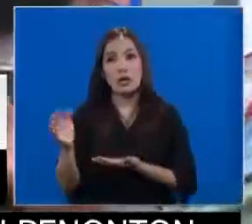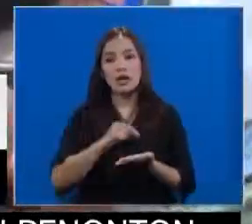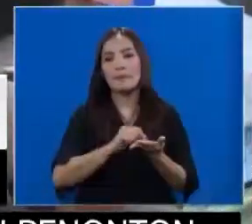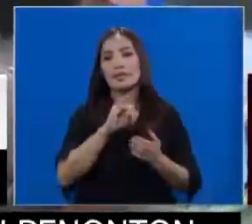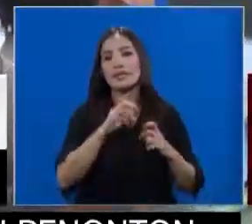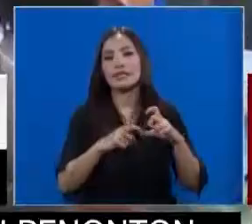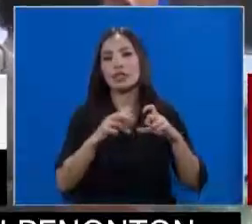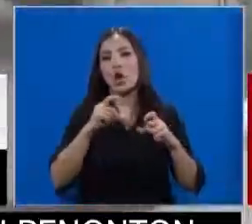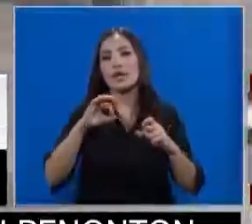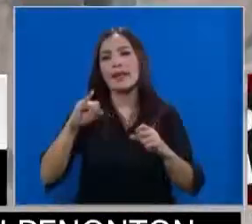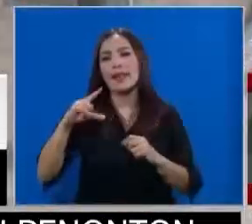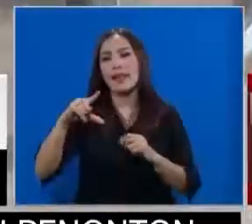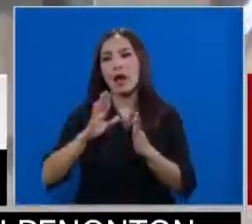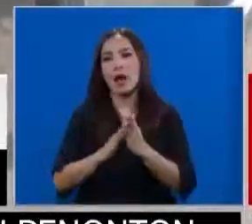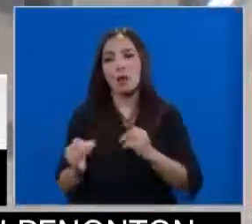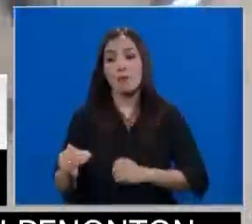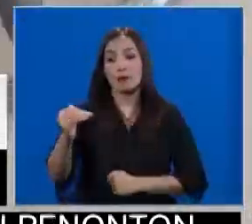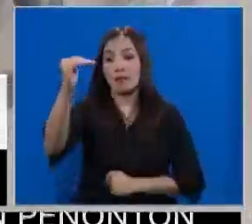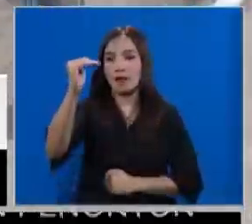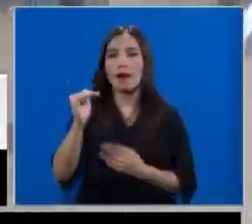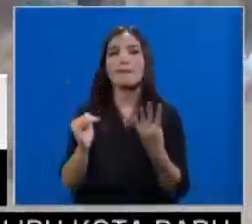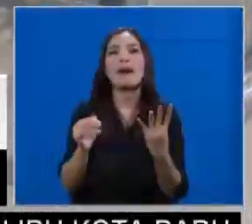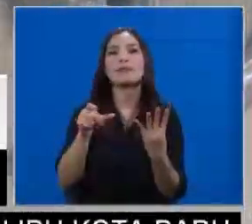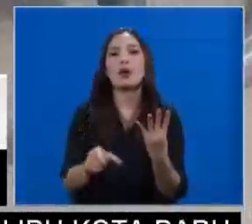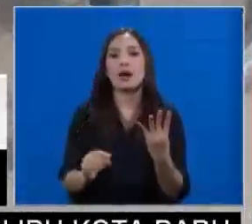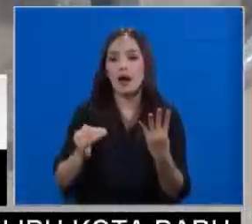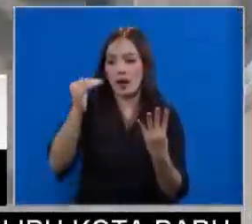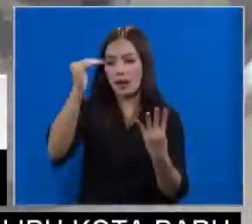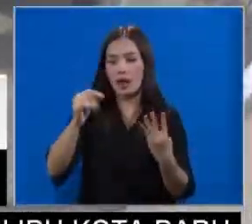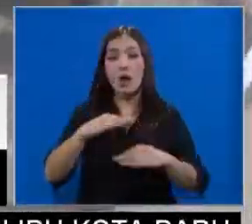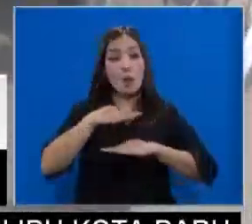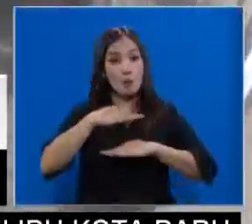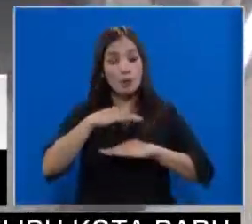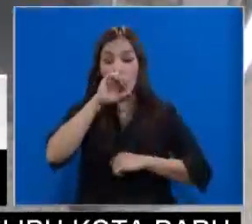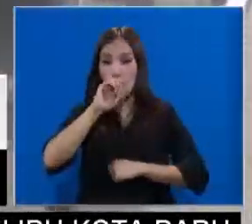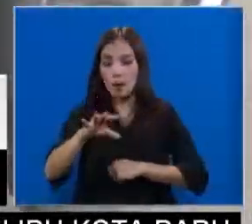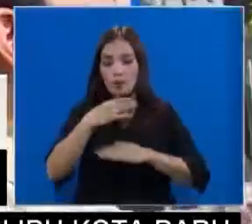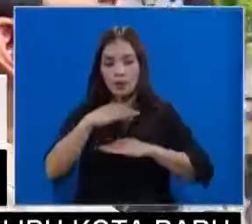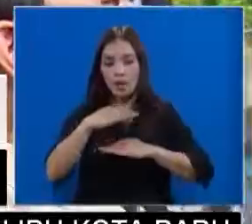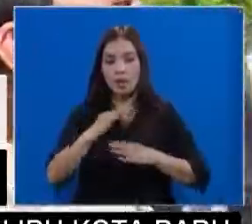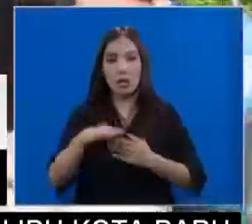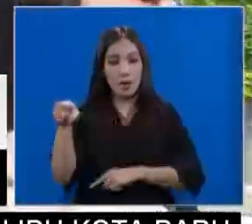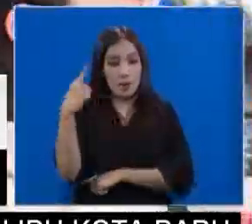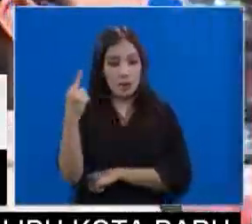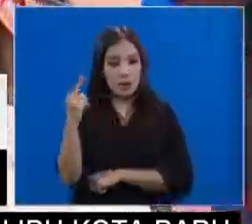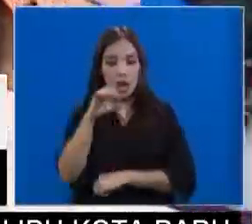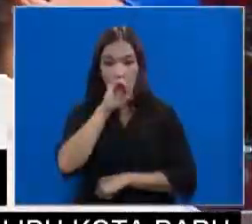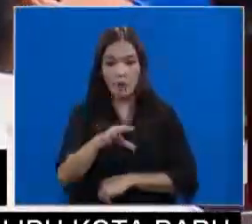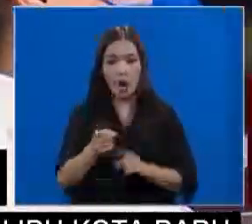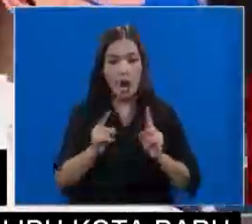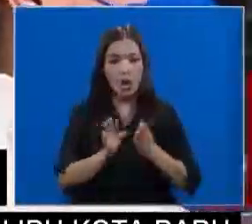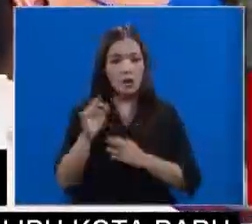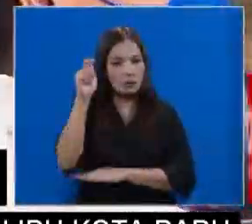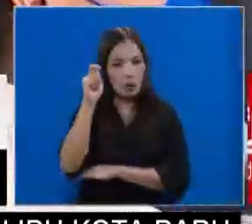membesarkan 4 anak. Israel mengatakan, sejak kebijakan pembatasan operasional beca diterapkan, beca di kota Bogor hanya